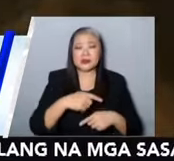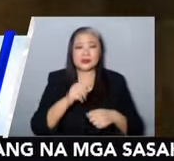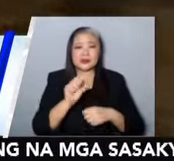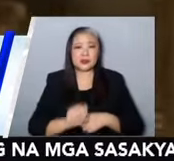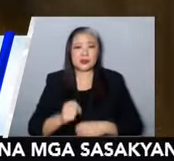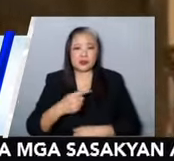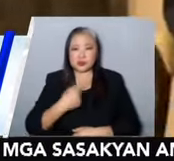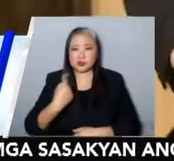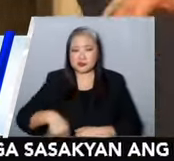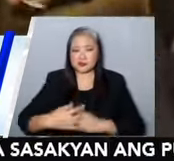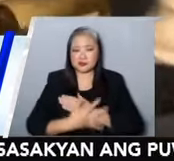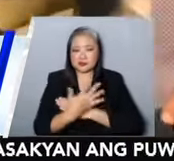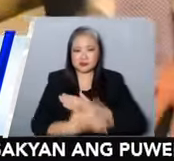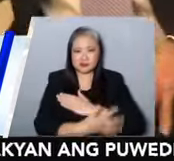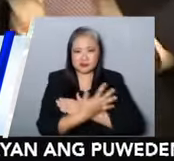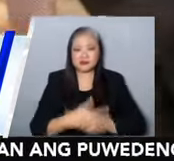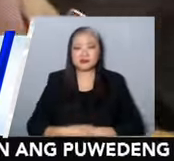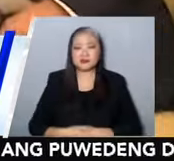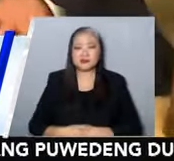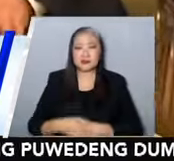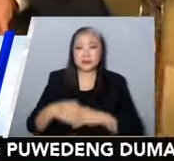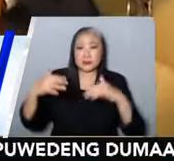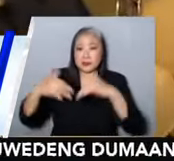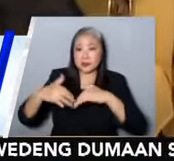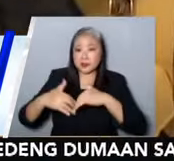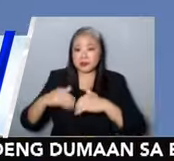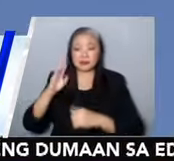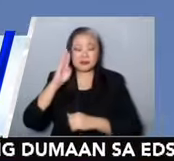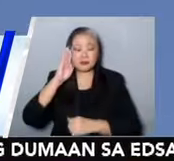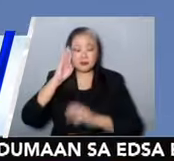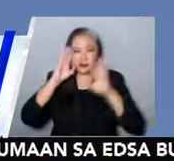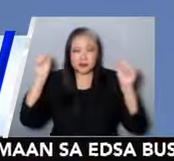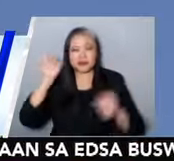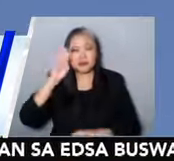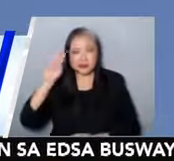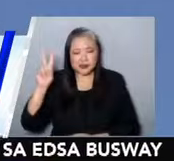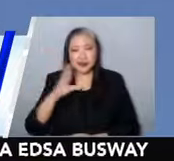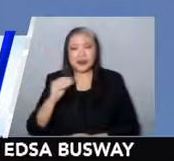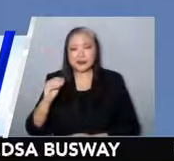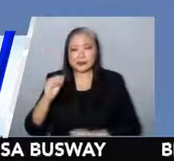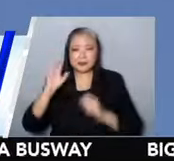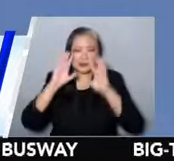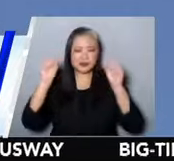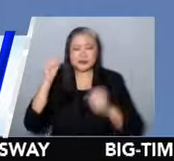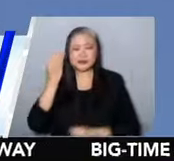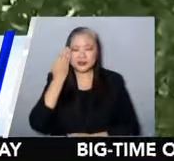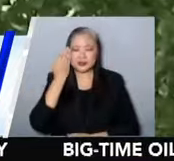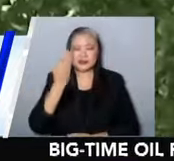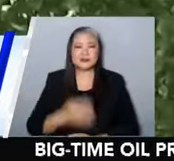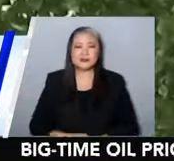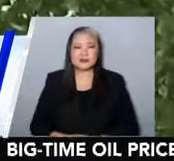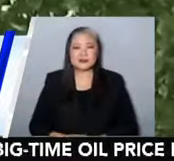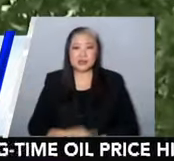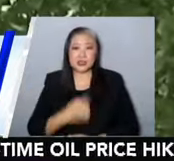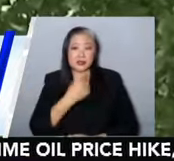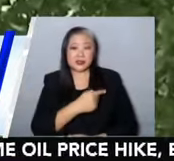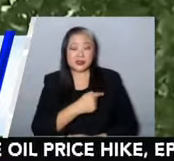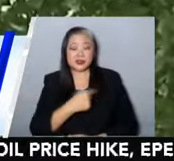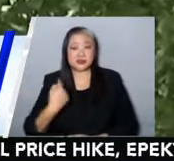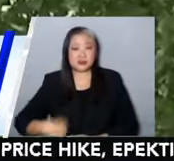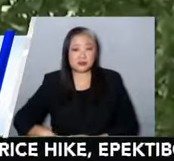ng bilateral meeting sina Pangulong Marcos at Biden. Ayon naman sa Chinese Foreign Ministry, tinututulan nila ang mga